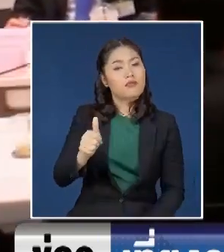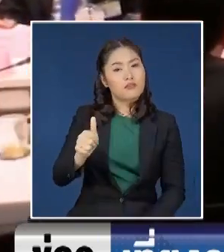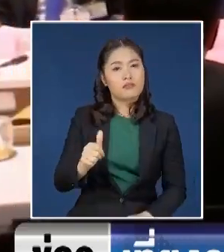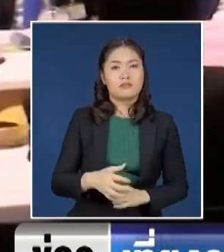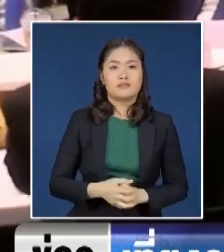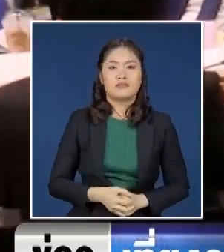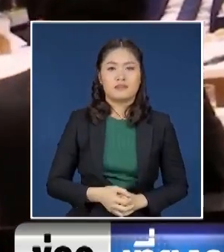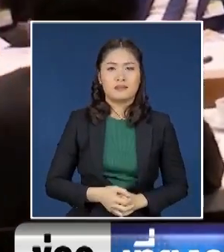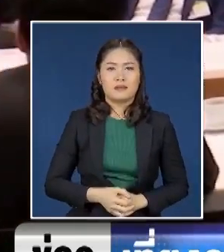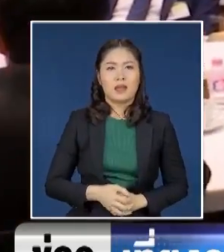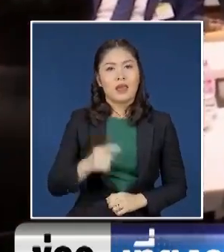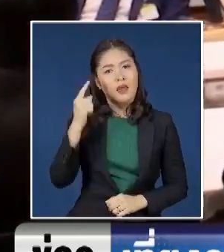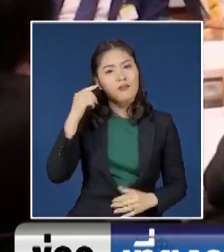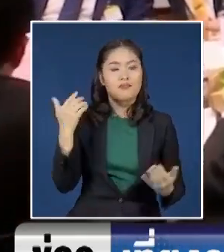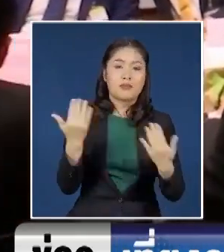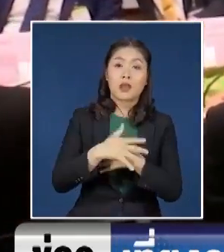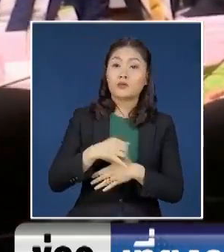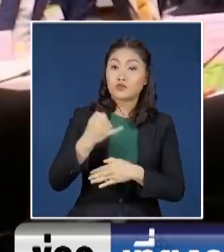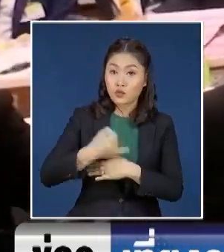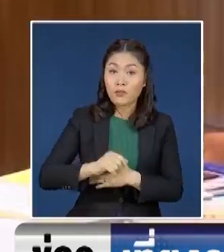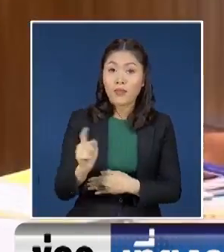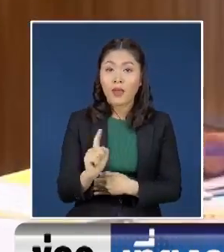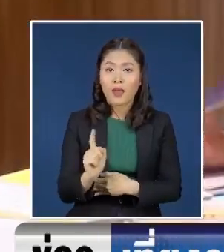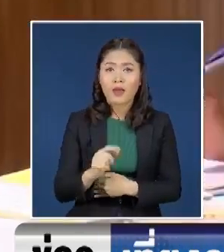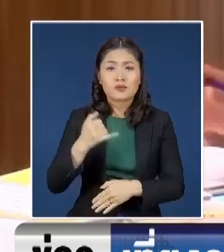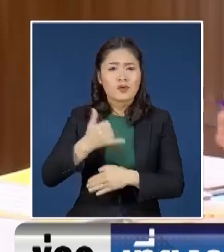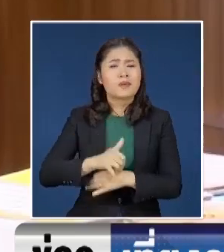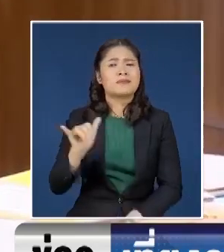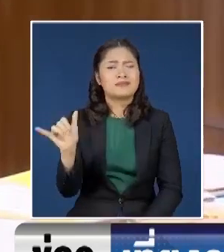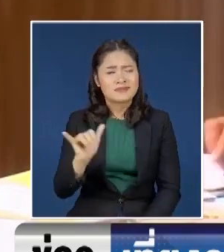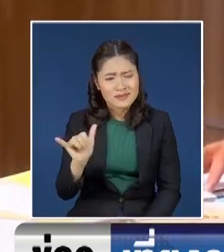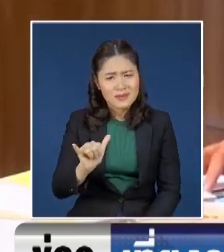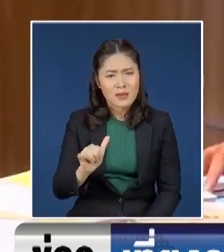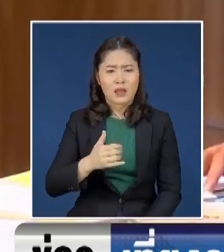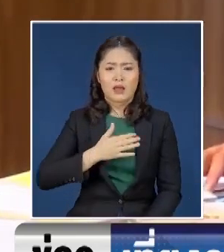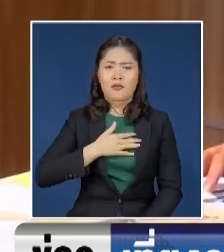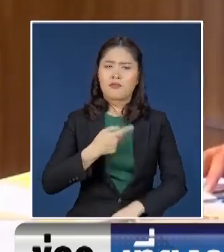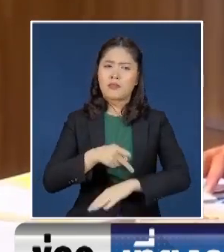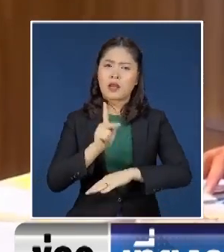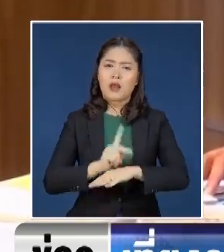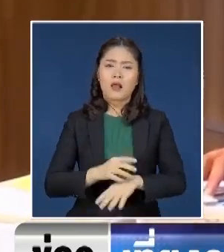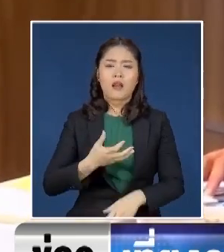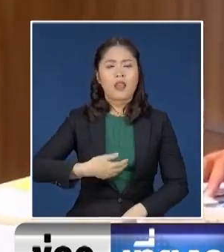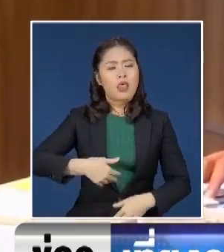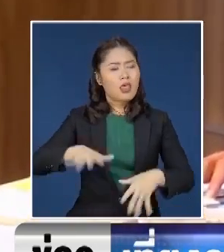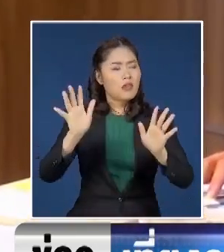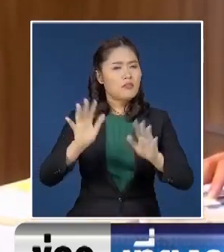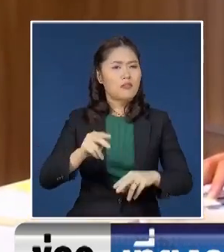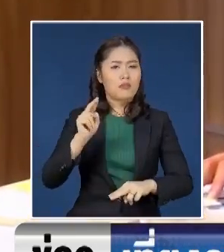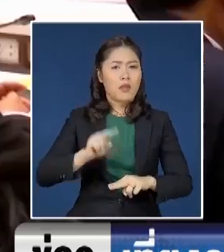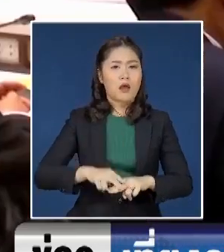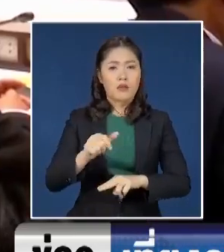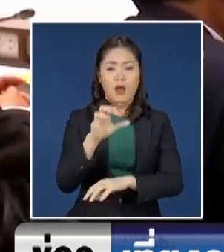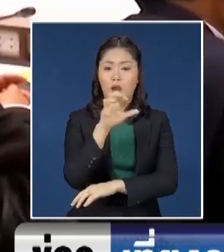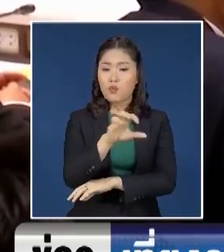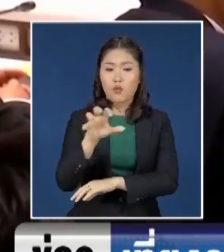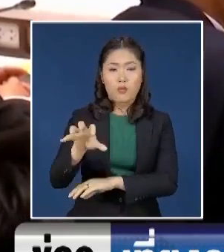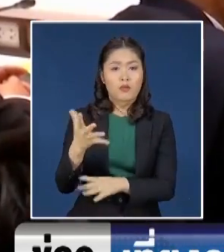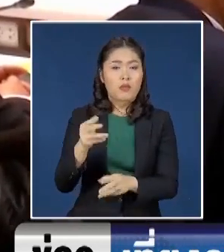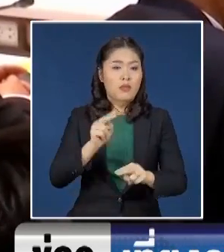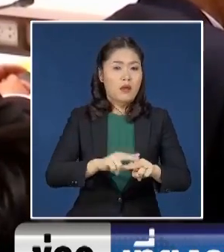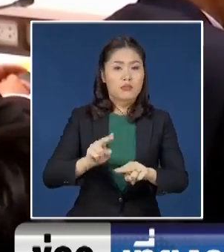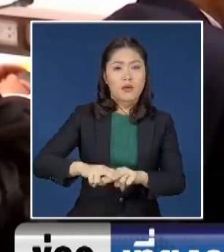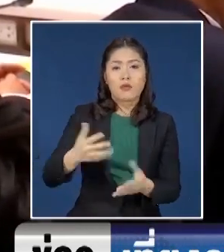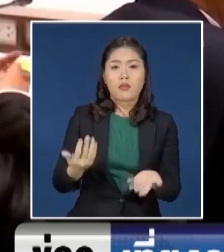ตอนแรกก็ว่าจะเถียงกันไปเถียงกันมาสุดท้ายก็ให้มานั่ง ไม่จบครับ ยังไม่จบอีกเหรอ คือท่านเสรีพิสุทธิ์บอกว่าอ้าวอยากนั่งก็นั่งไปเพราะมันไม่มีข้อบังคับว่าใครจะนั่งตรง